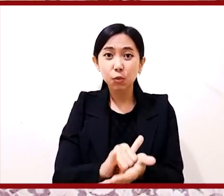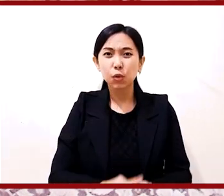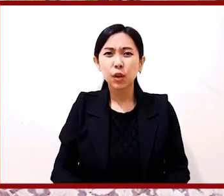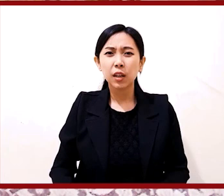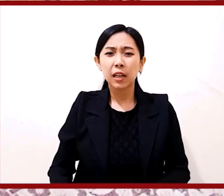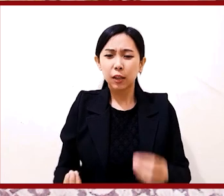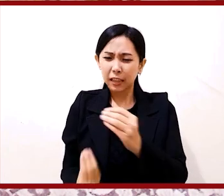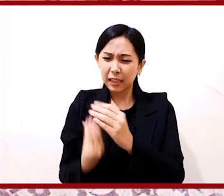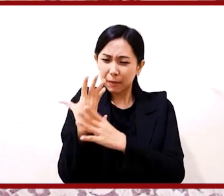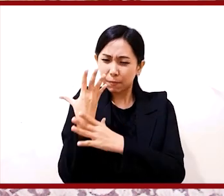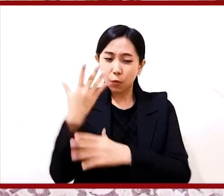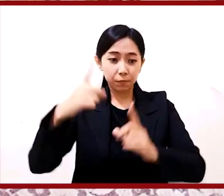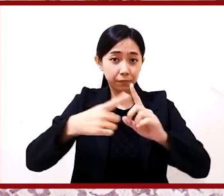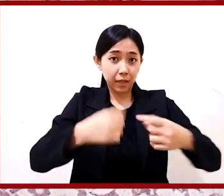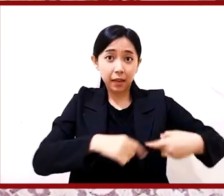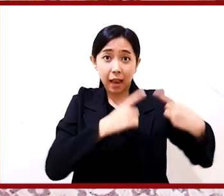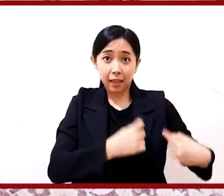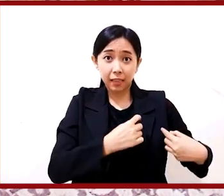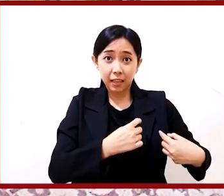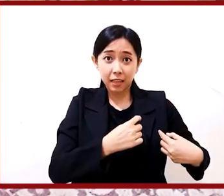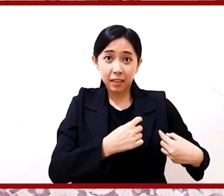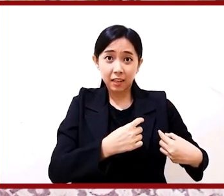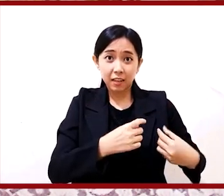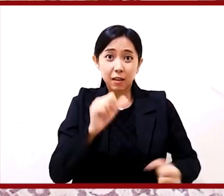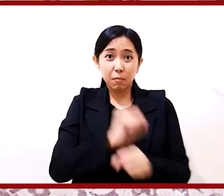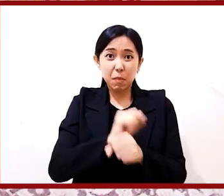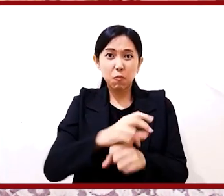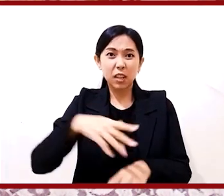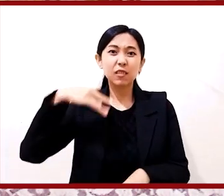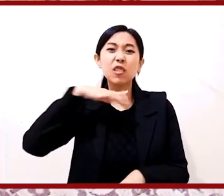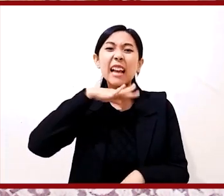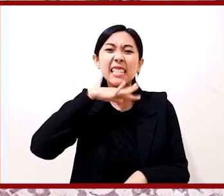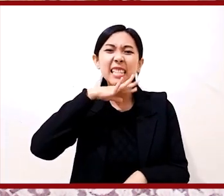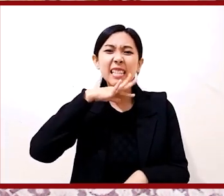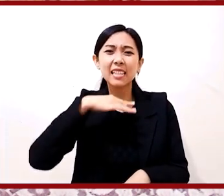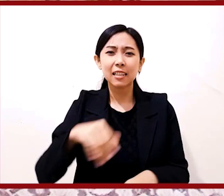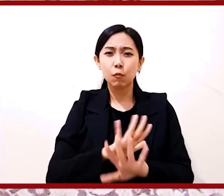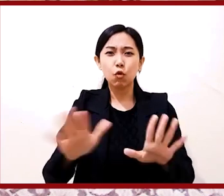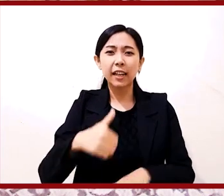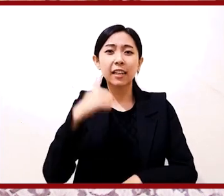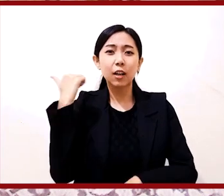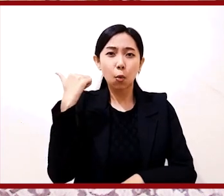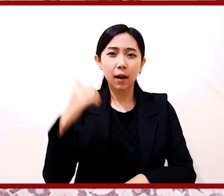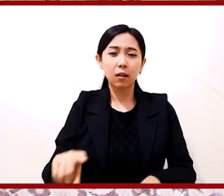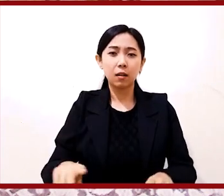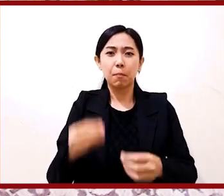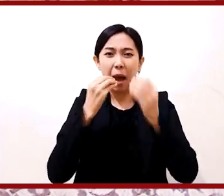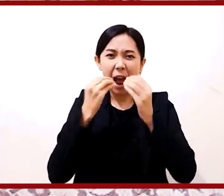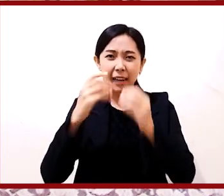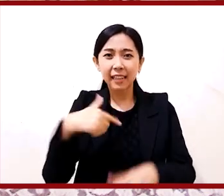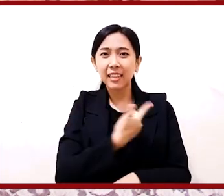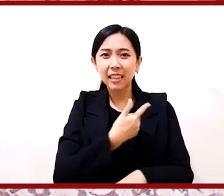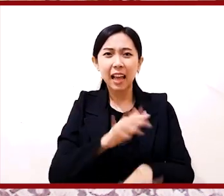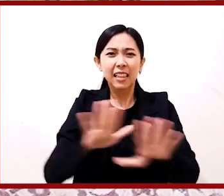jahat ini timbul dari dalam dan menajiskan orang. Jadi bukan dari luar, dari apa yang